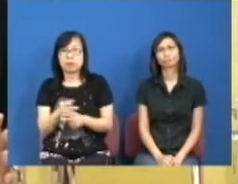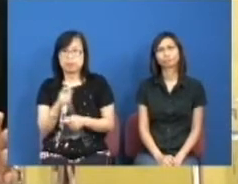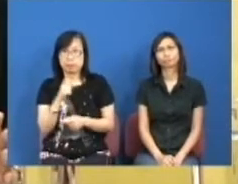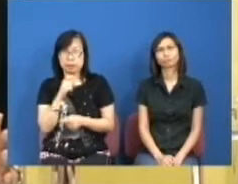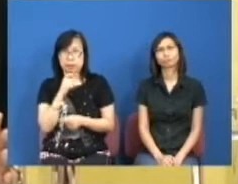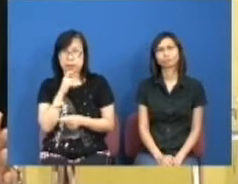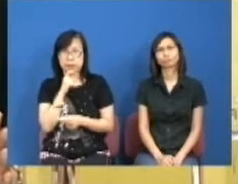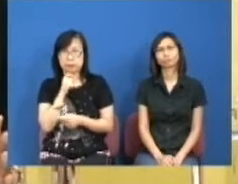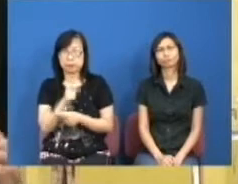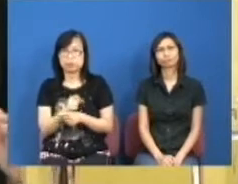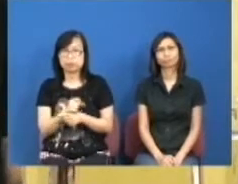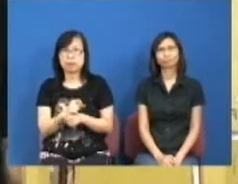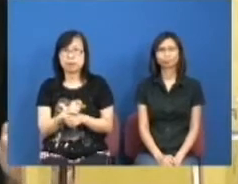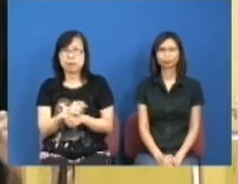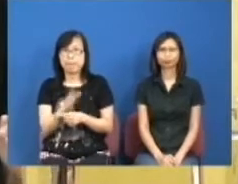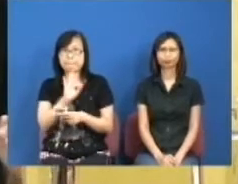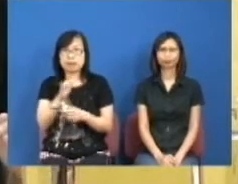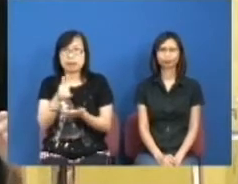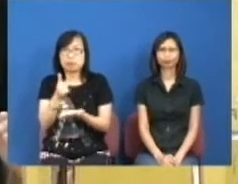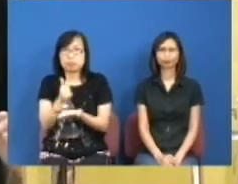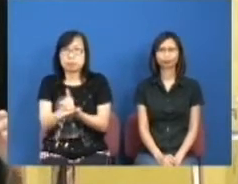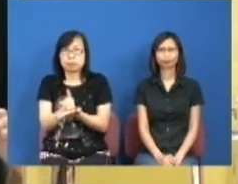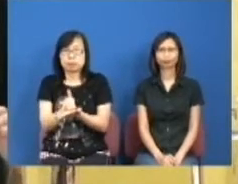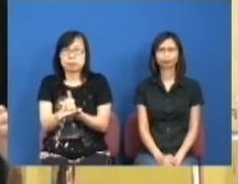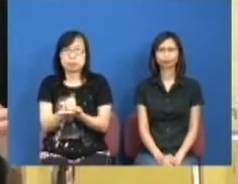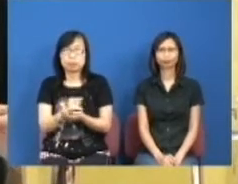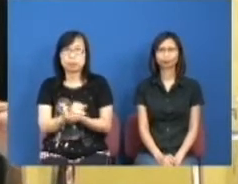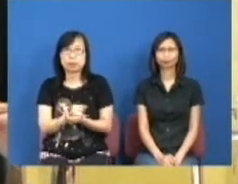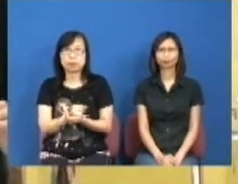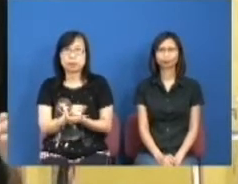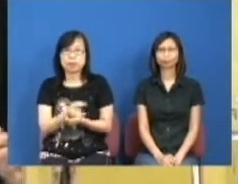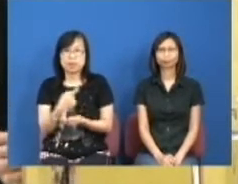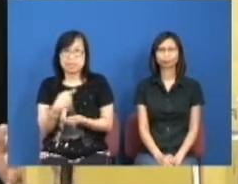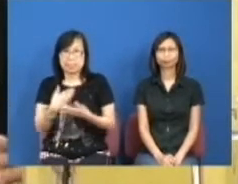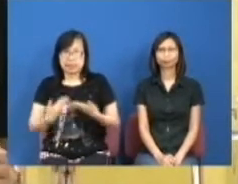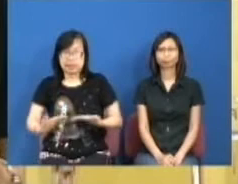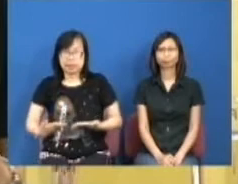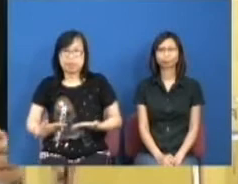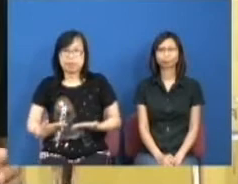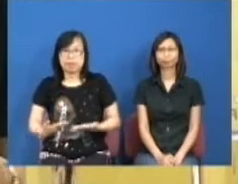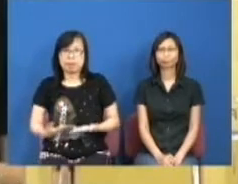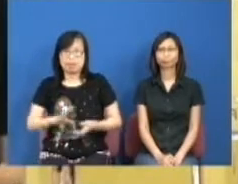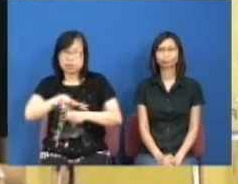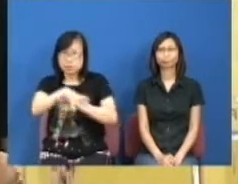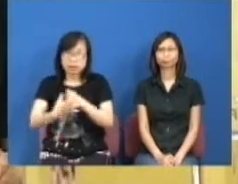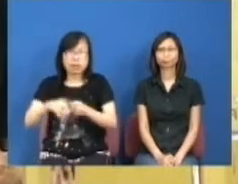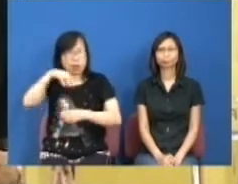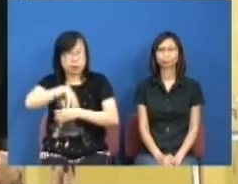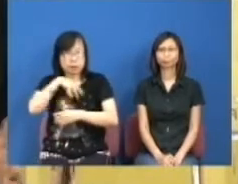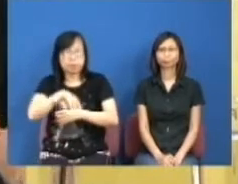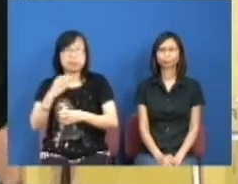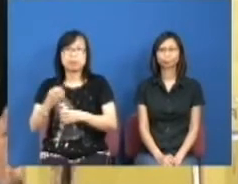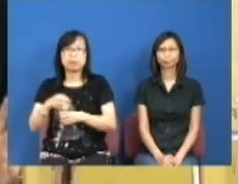係並唔存在喺我哋而家現存嘅呢個世界裡面唔同嘅國